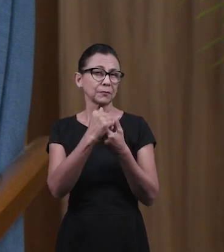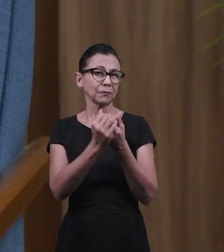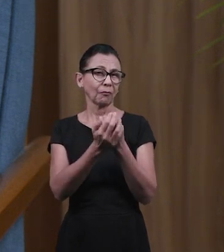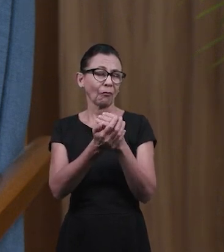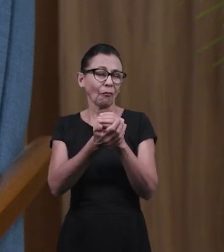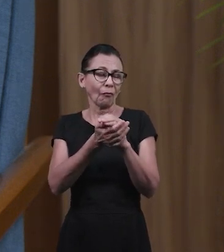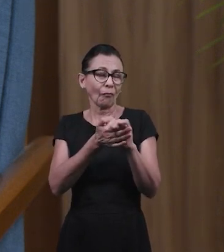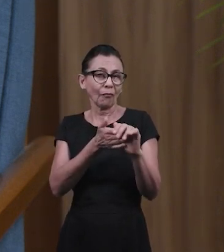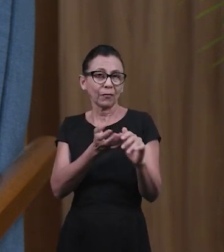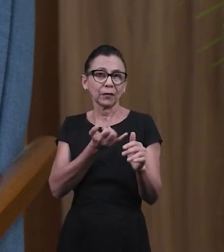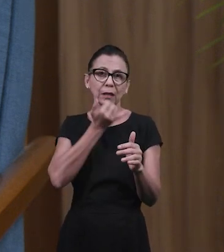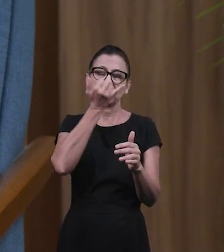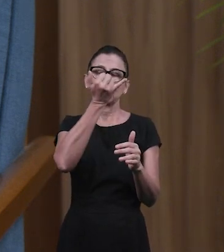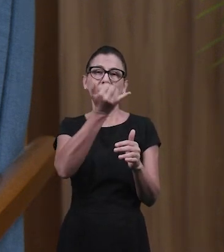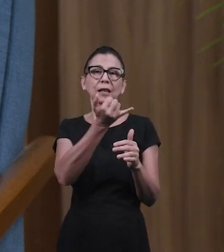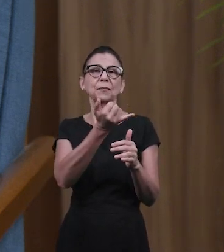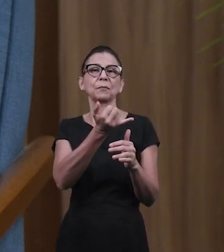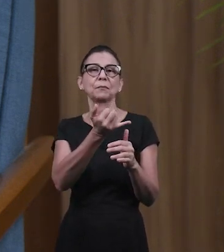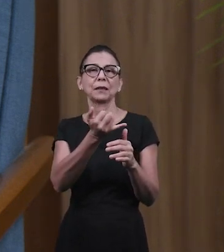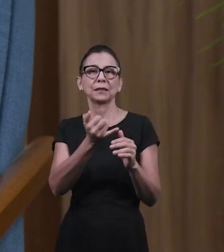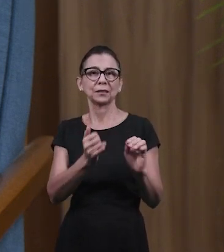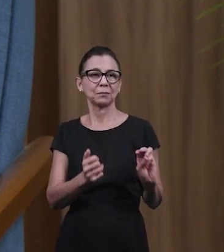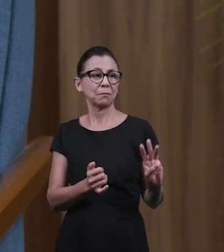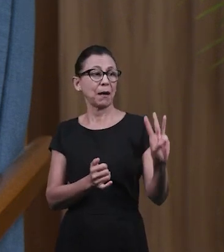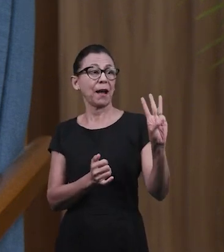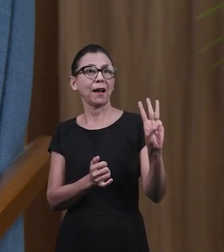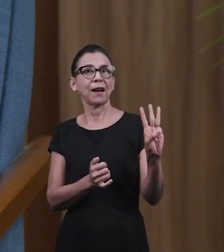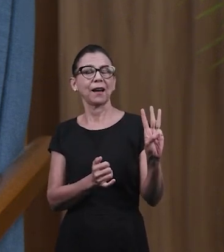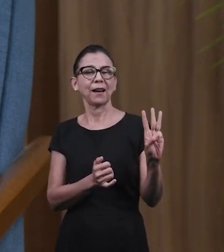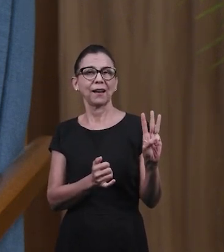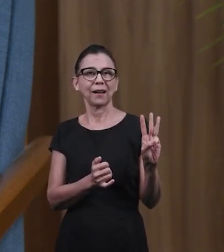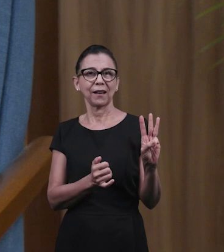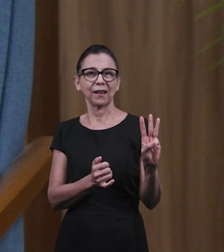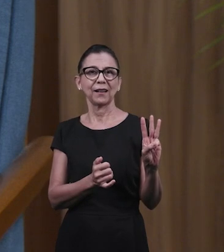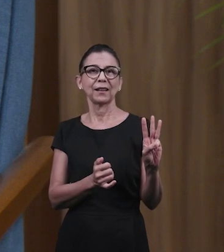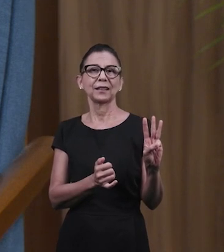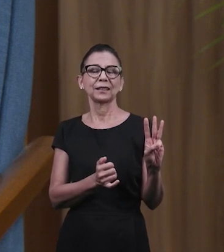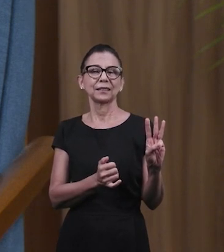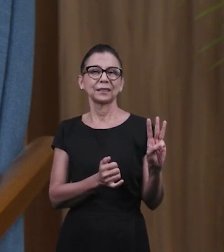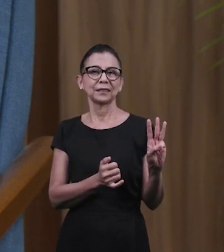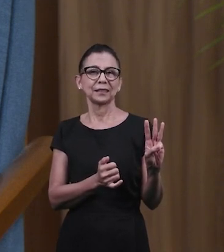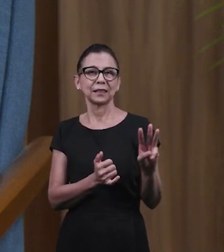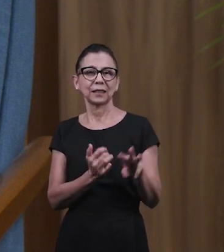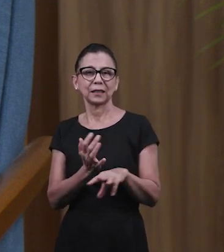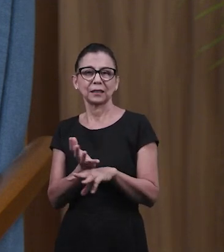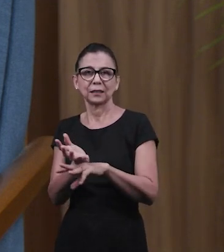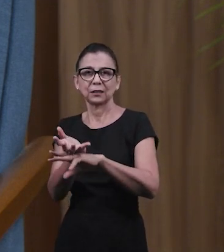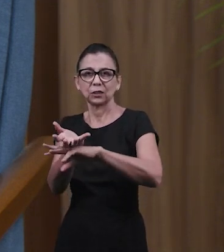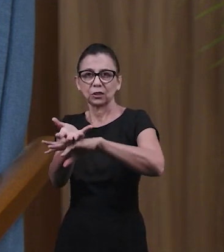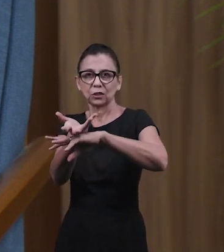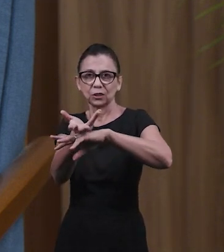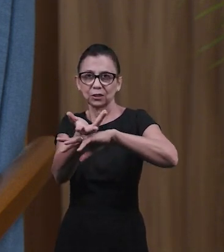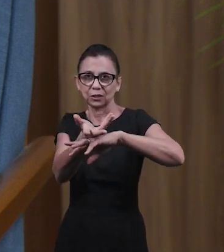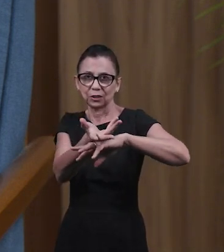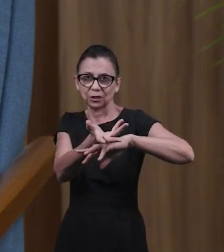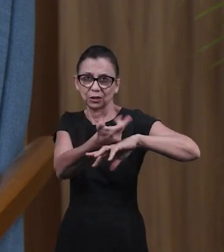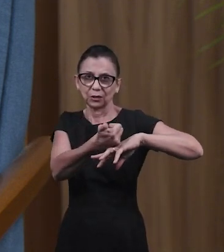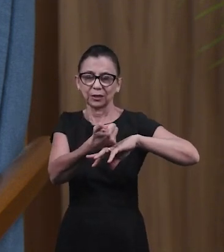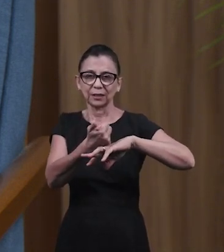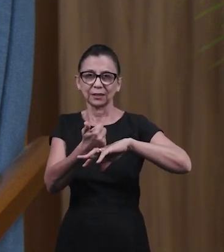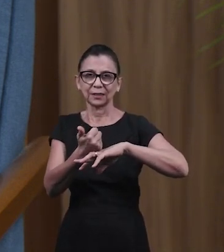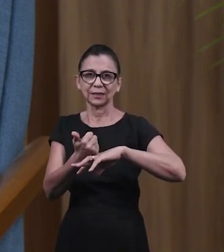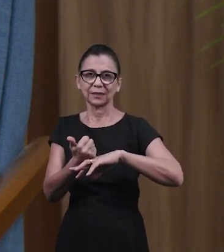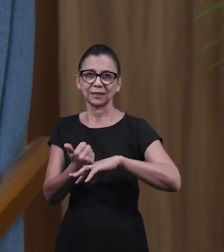apparaît. Il se différencie. Et là, il y a la moisson, donc l'église sera enlevée. Cela